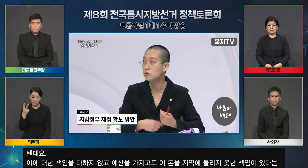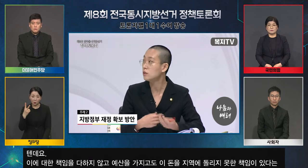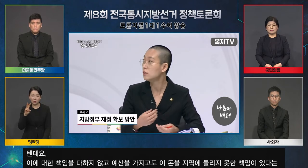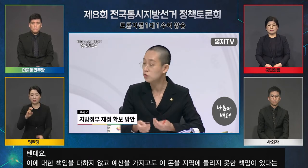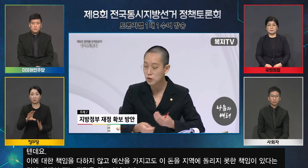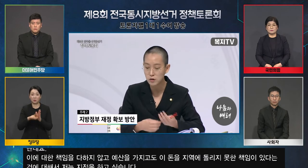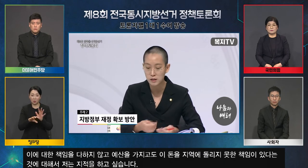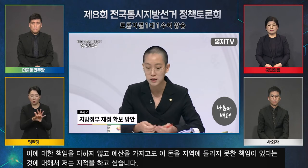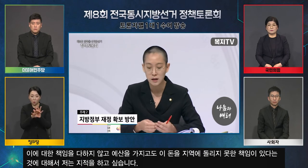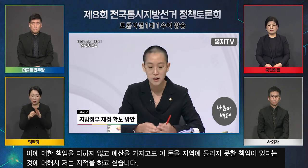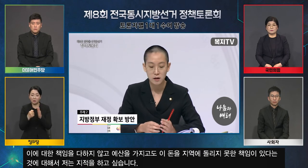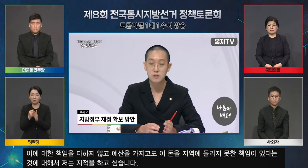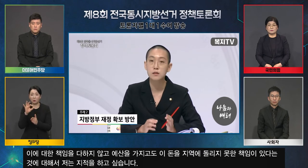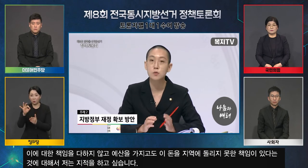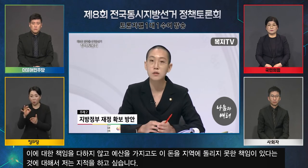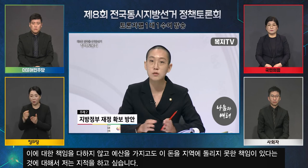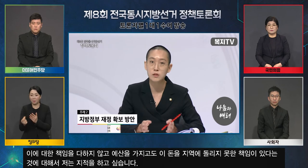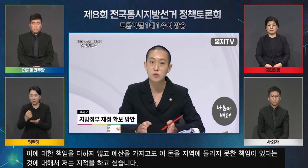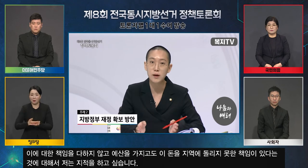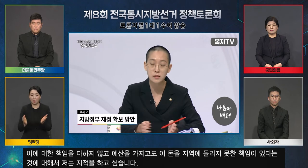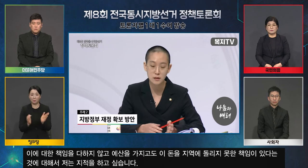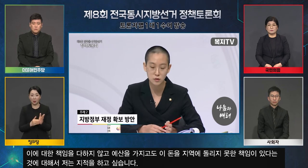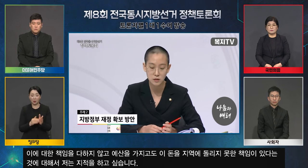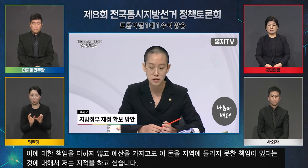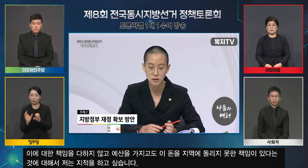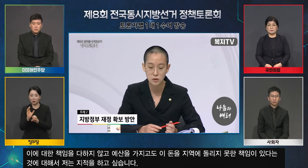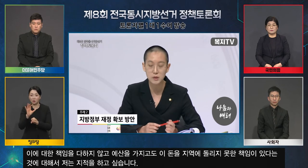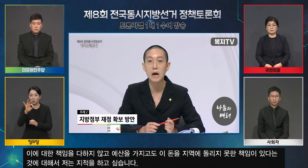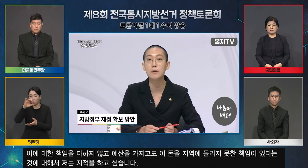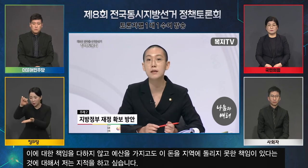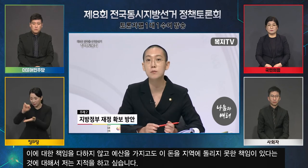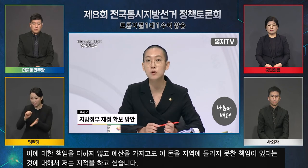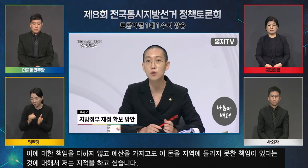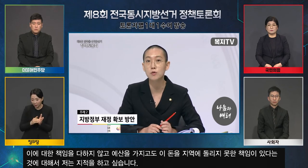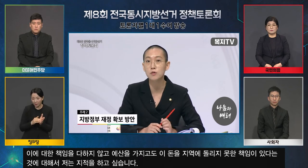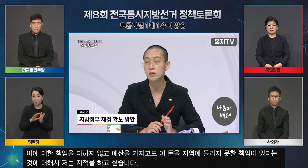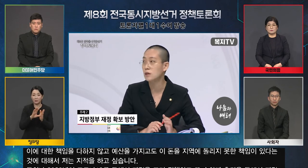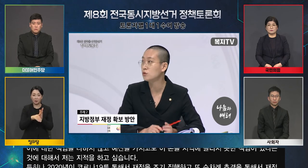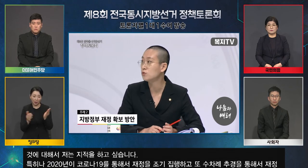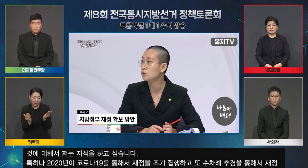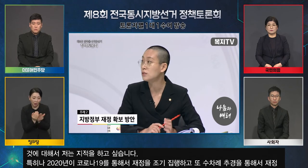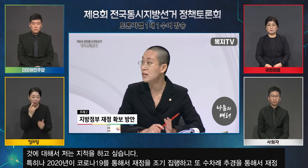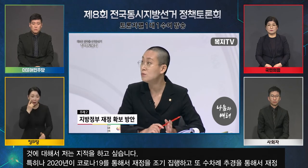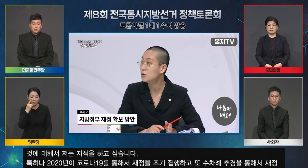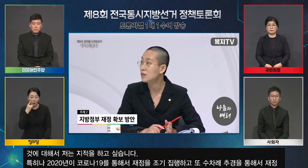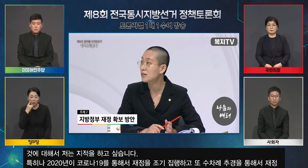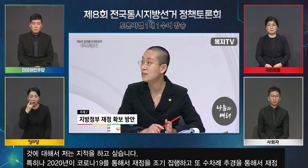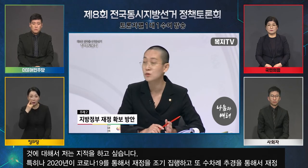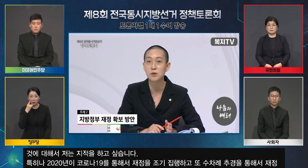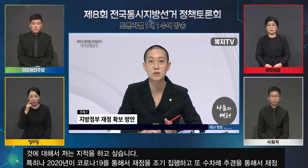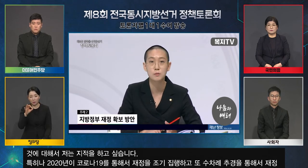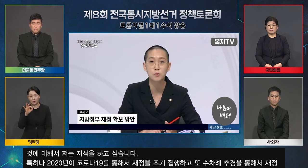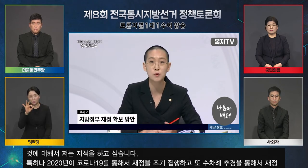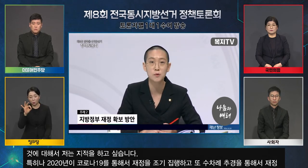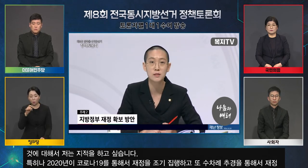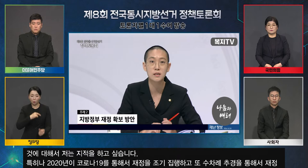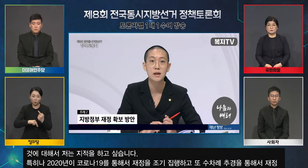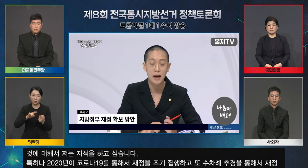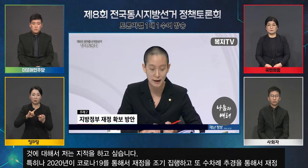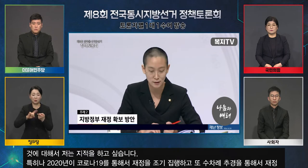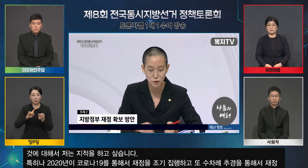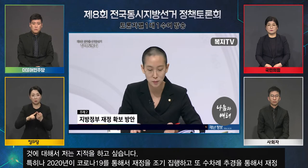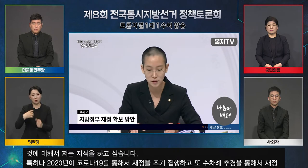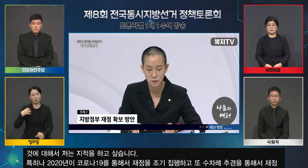집행하고 또 수차례 추경을 통해서 재정을 확장했던 시기라는 점을 감안하면 더더욱 이 재정운용의 책임성에 대해서 저희가 짚고